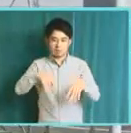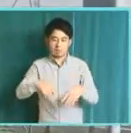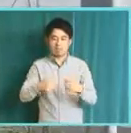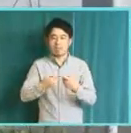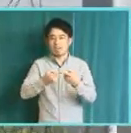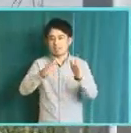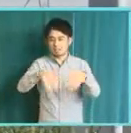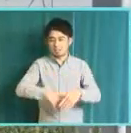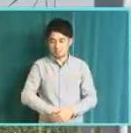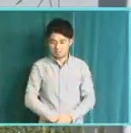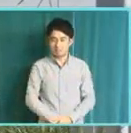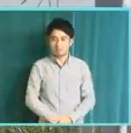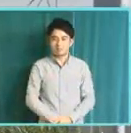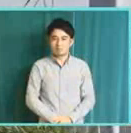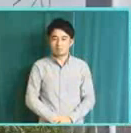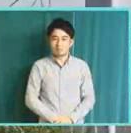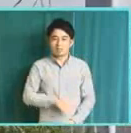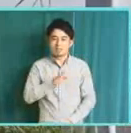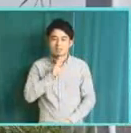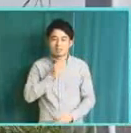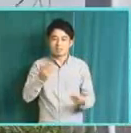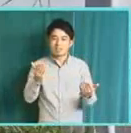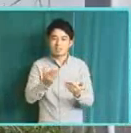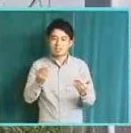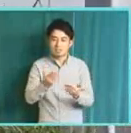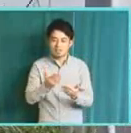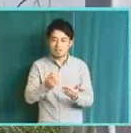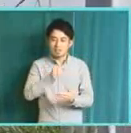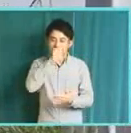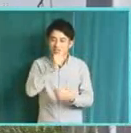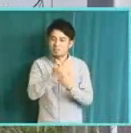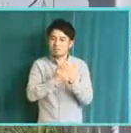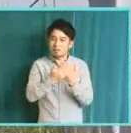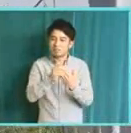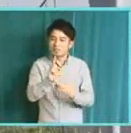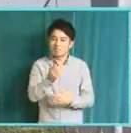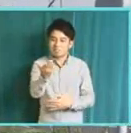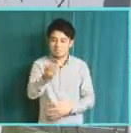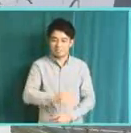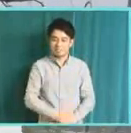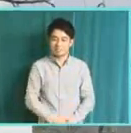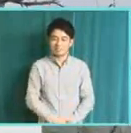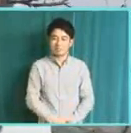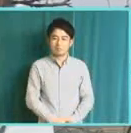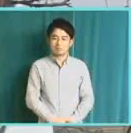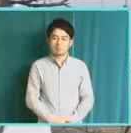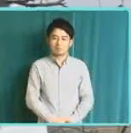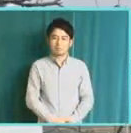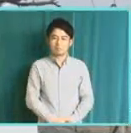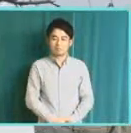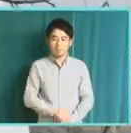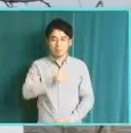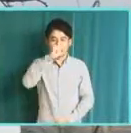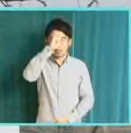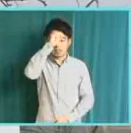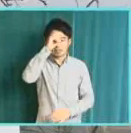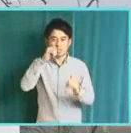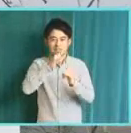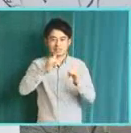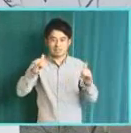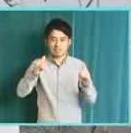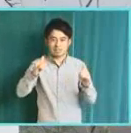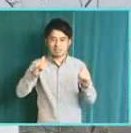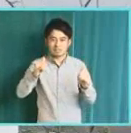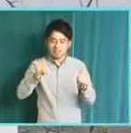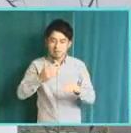実際にナースメイトとして働いてみてよかったなと思われることなどはありましたか。 患者さんに